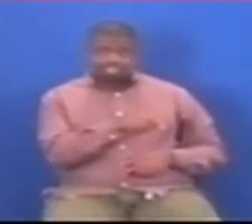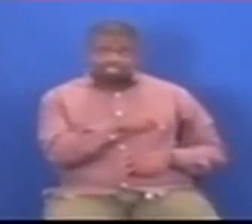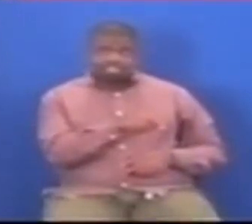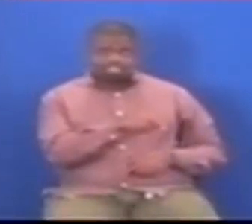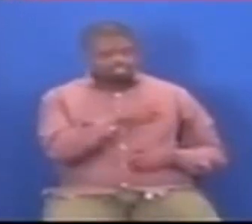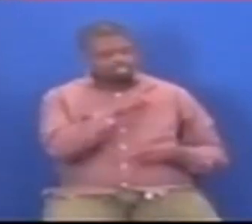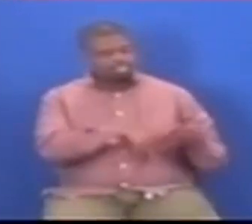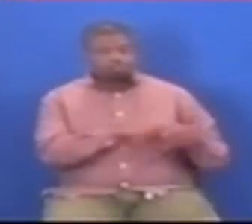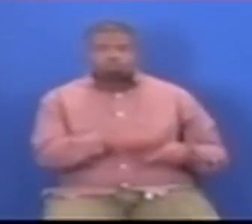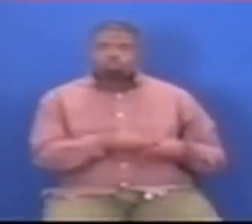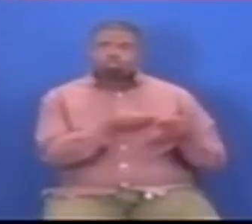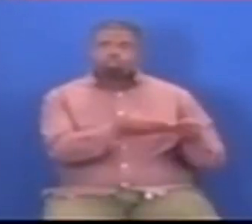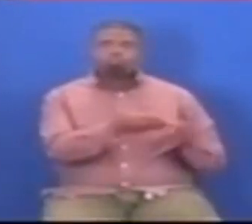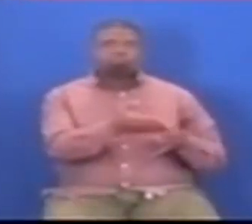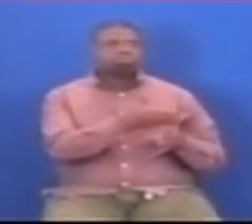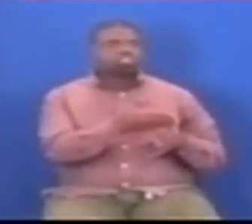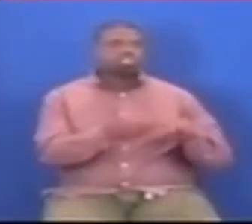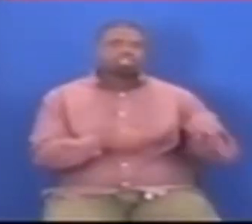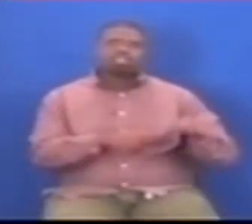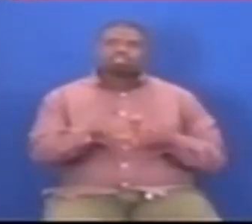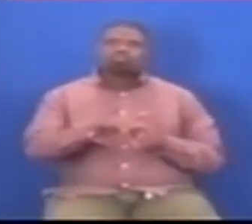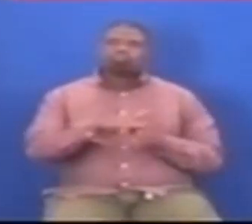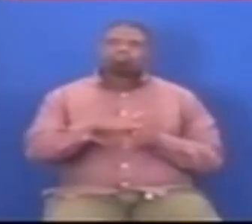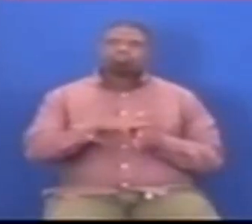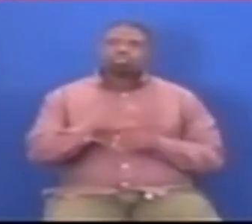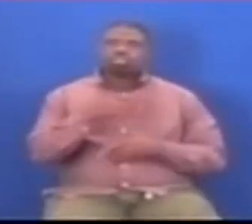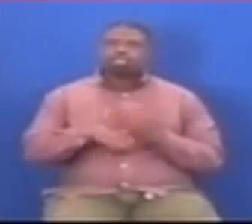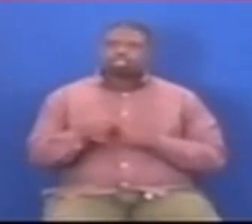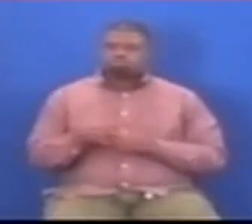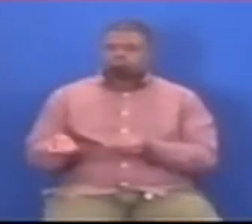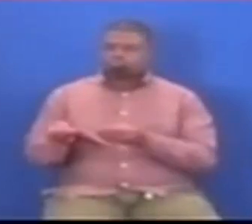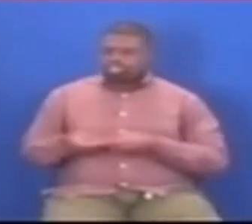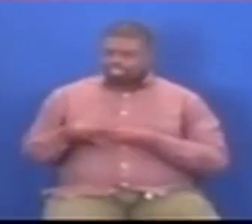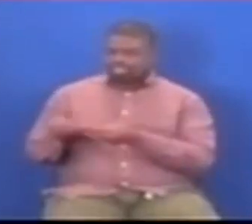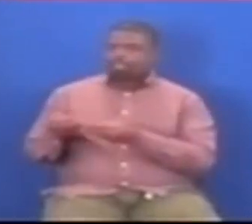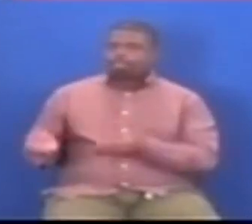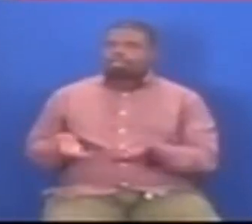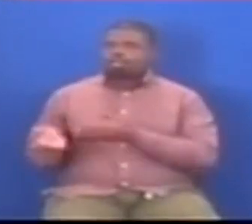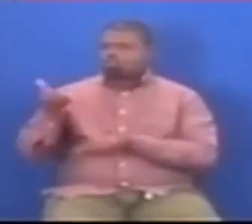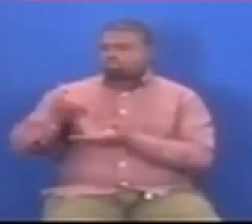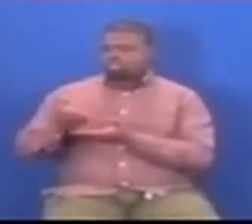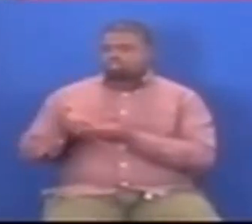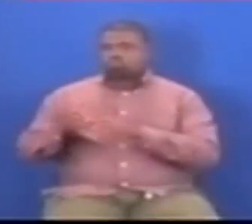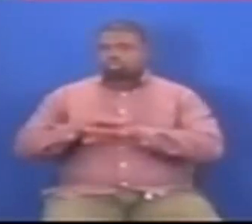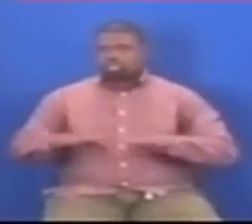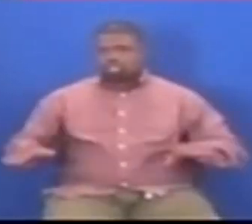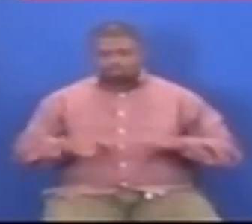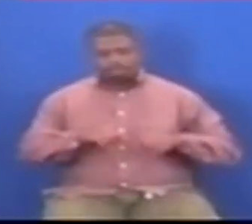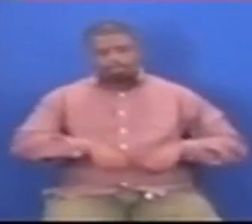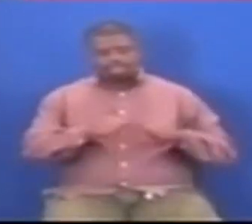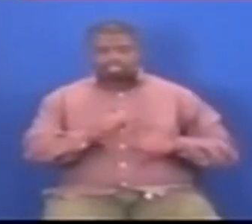zikishasajiliwa hukabidhiwa kwa wahusika ili wazitumie katika kujiletea maendeleo na kuhakikishia usalama wa miliki